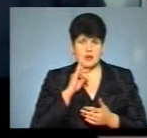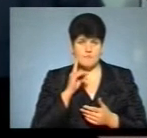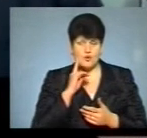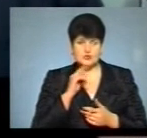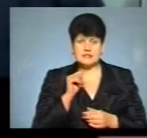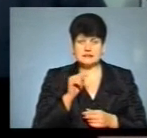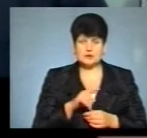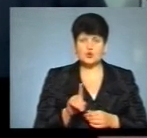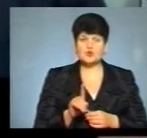того, щоб